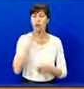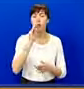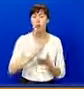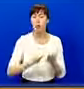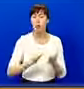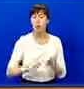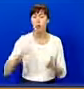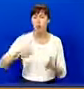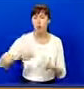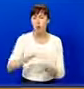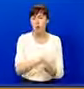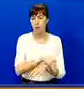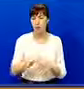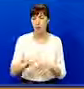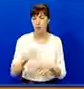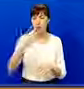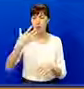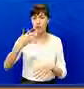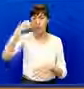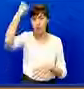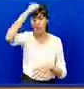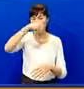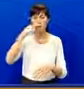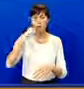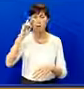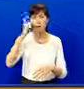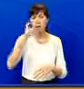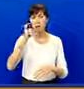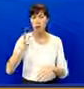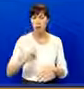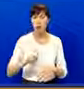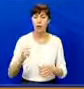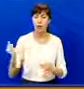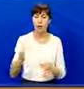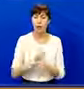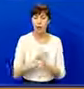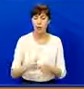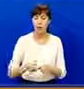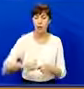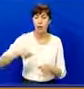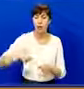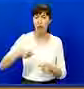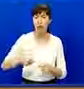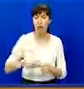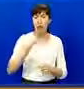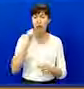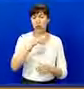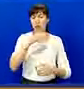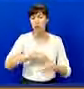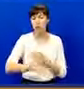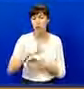арызында қала көшелерінің бірінде 25-30 жас шамасындағы белгісіз азамат соққыға жыққанын, қолдағы бар бағалы затын тартып алғанын